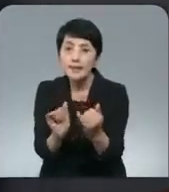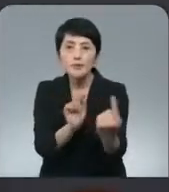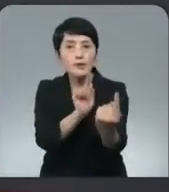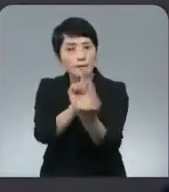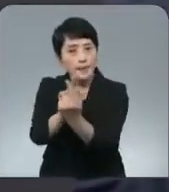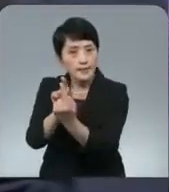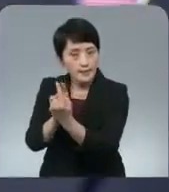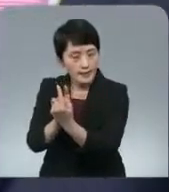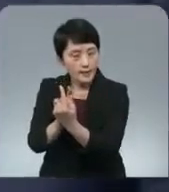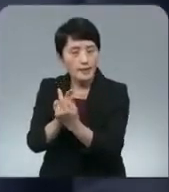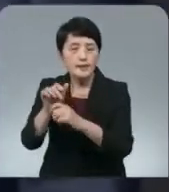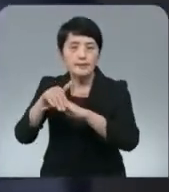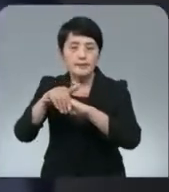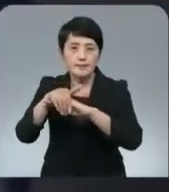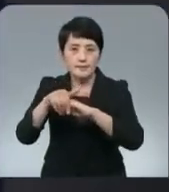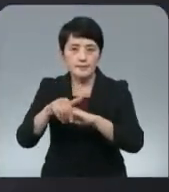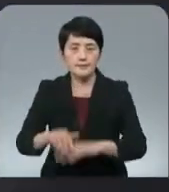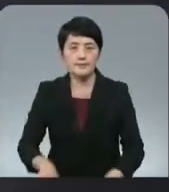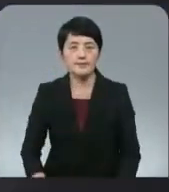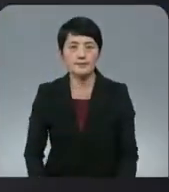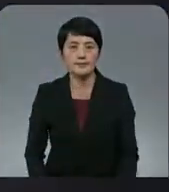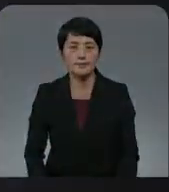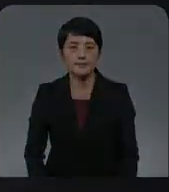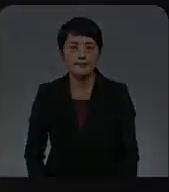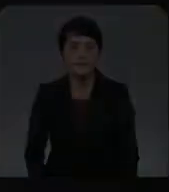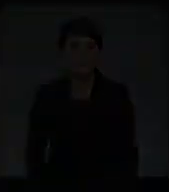quan chức thuộc ủy ban chuyên gia chính quyền của tổng thống đắc cử dùng roi I